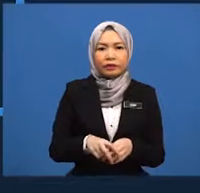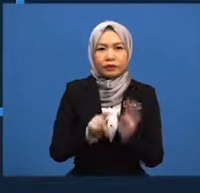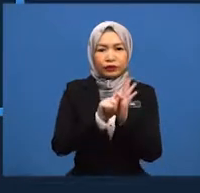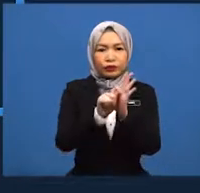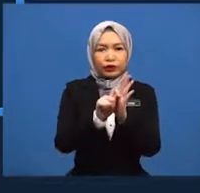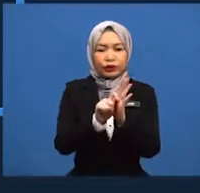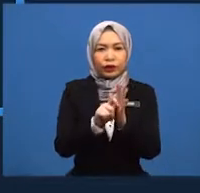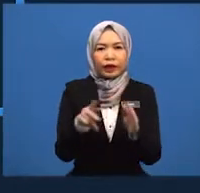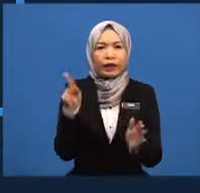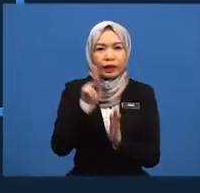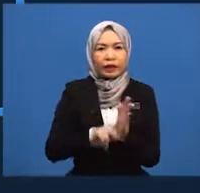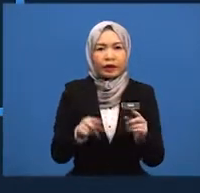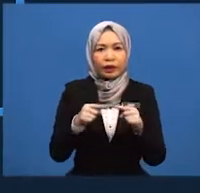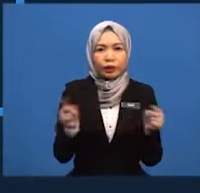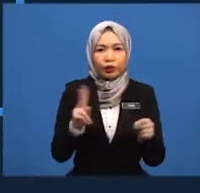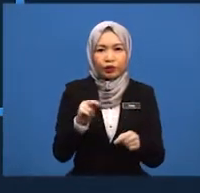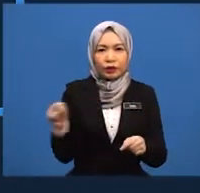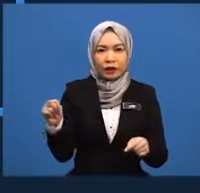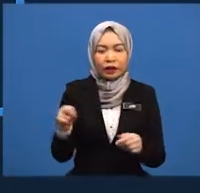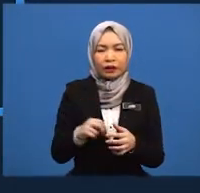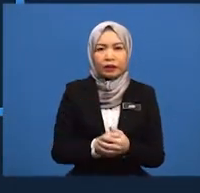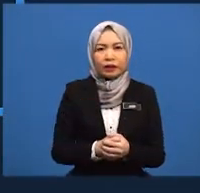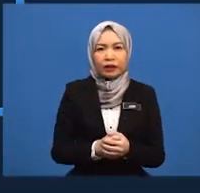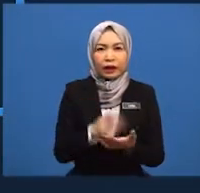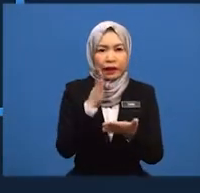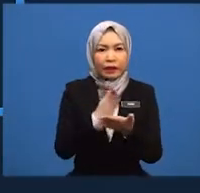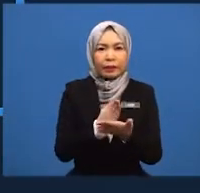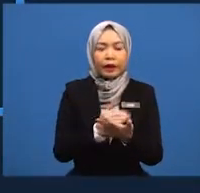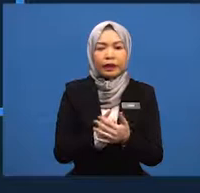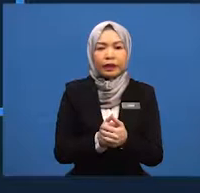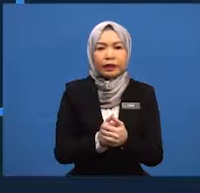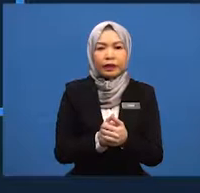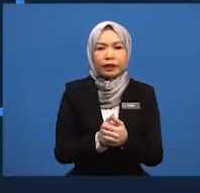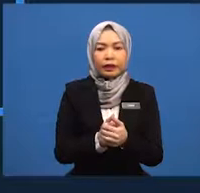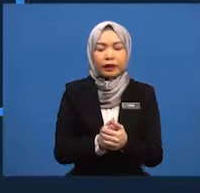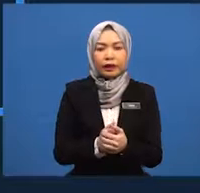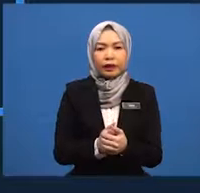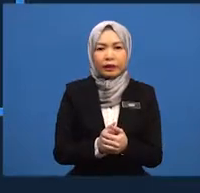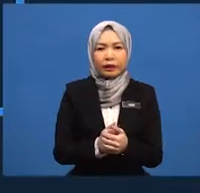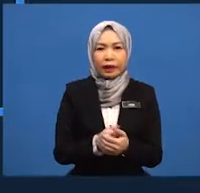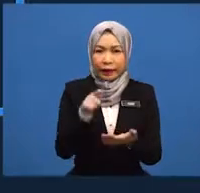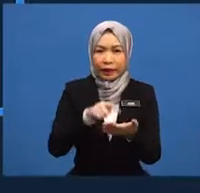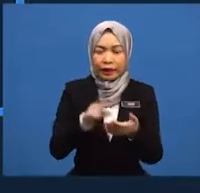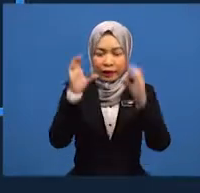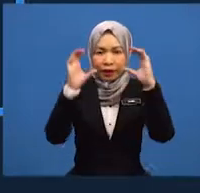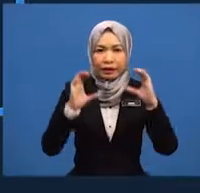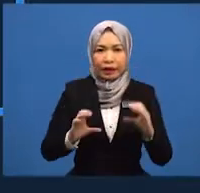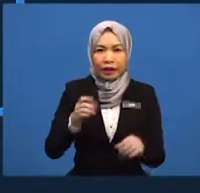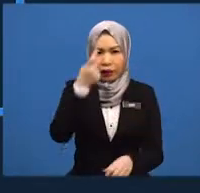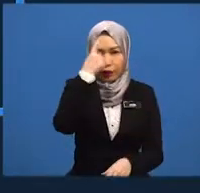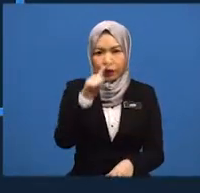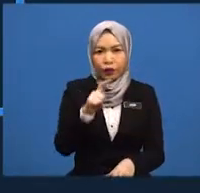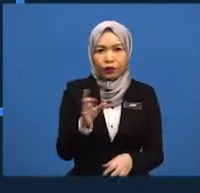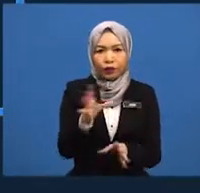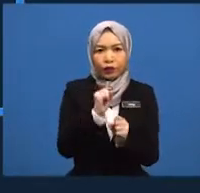terbesar ialah 8. Tamat. Murid-murid, beginilah cara untuk kita